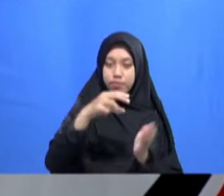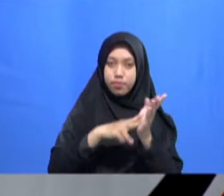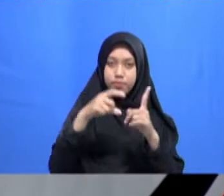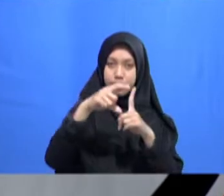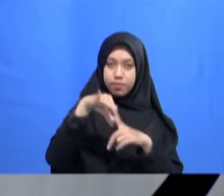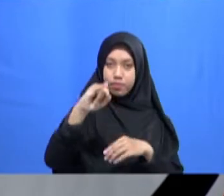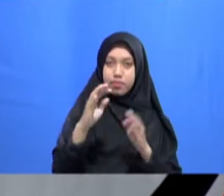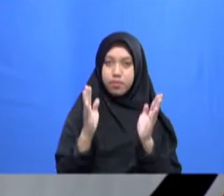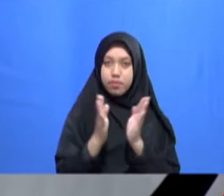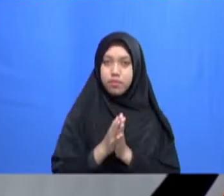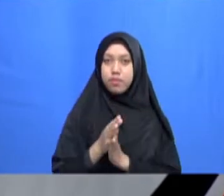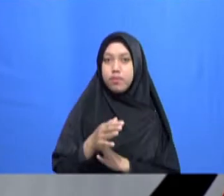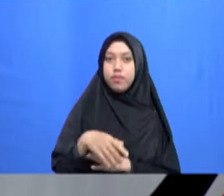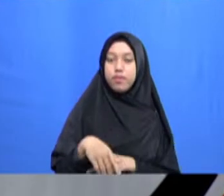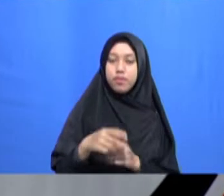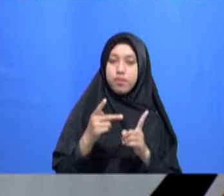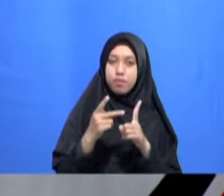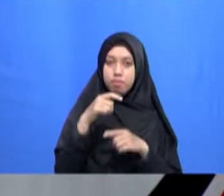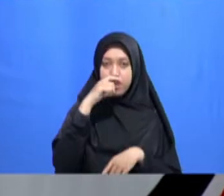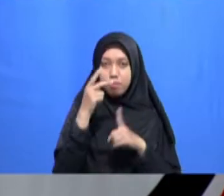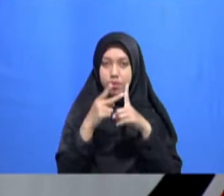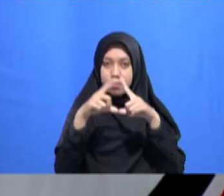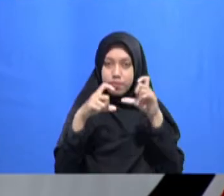bersama Dotrandus Hasan Lasiata MM.